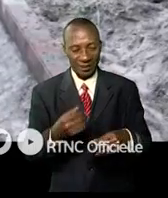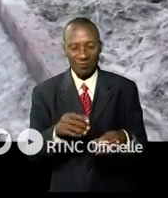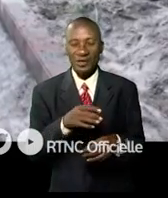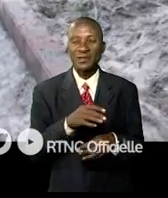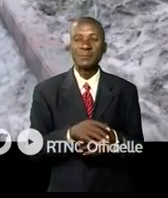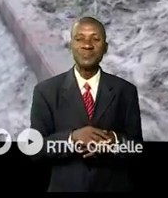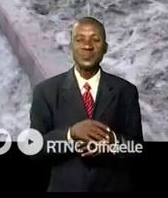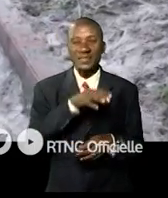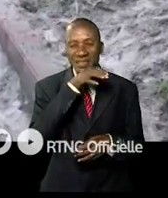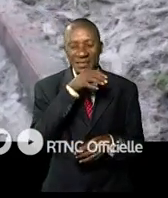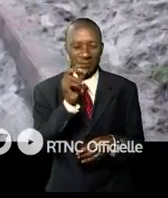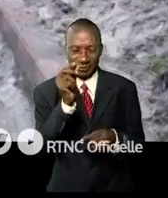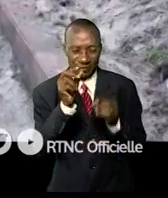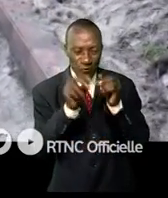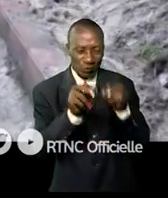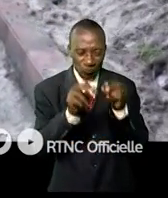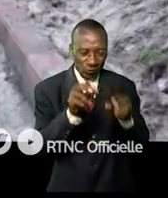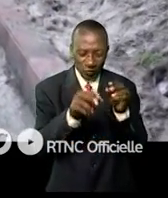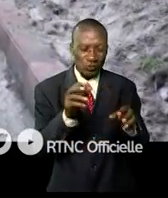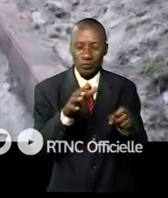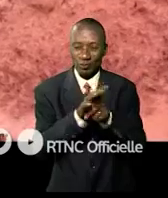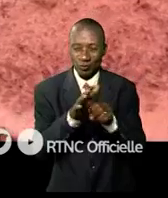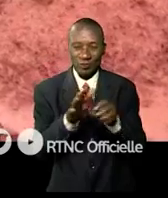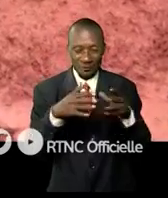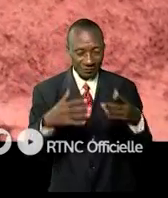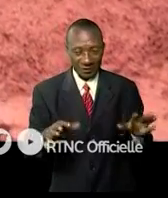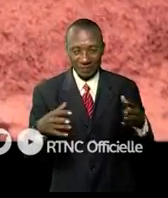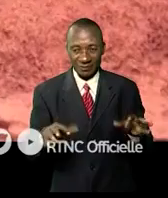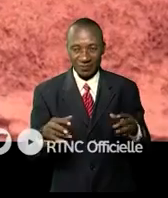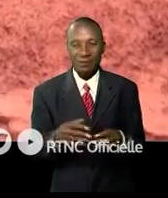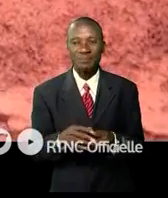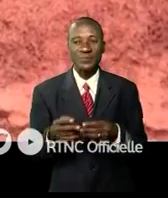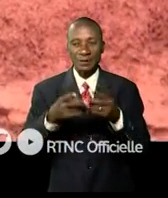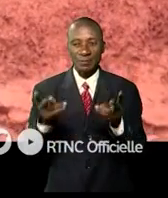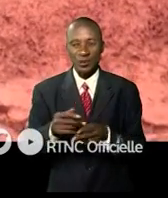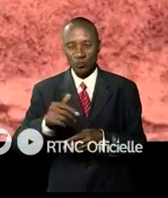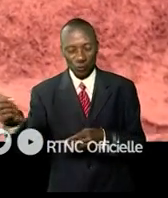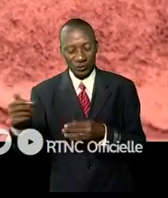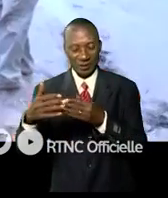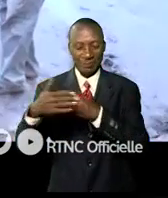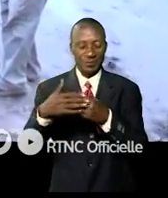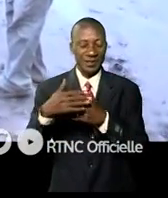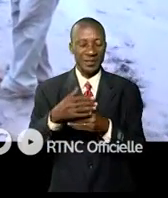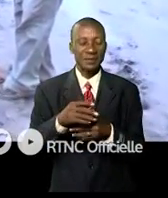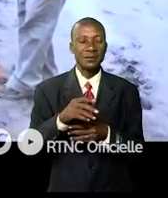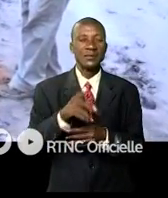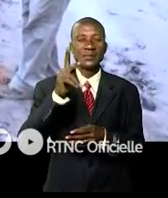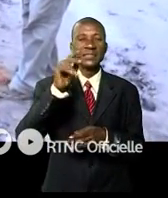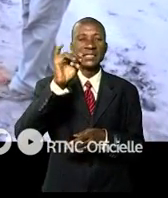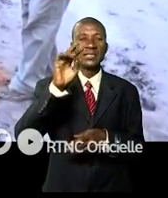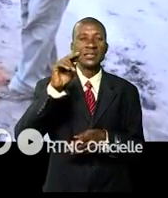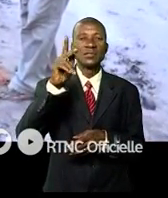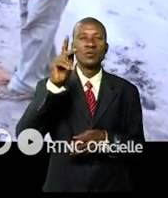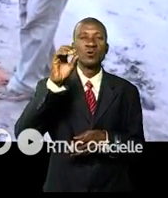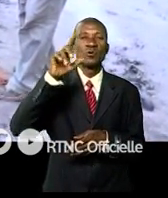plus la chaussée. D'autres travaux analogues sont exécutés à la place Setiale à Kinkole. Matériaux déployés, débouchage